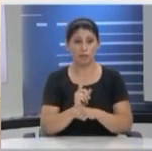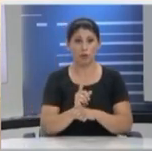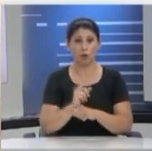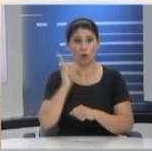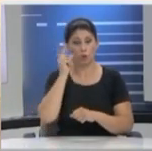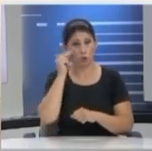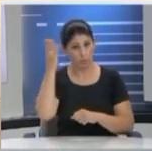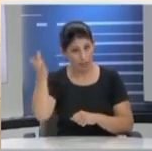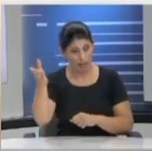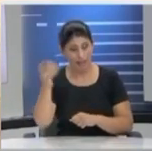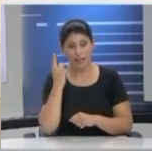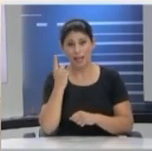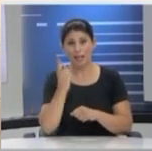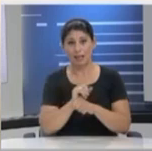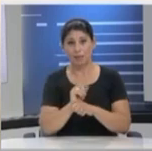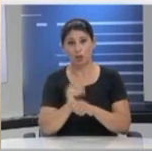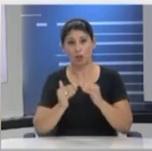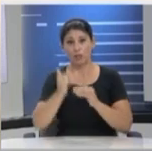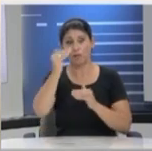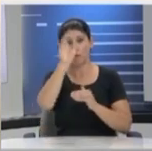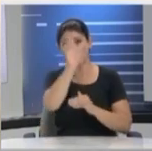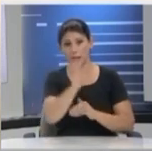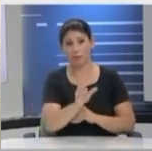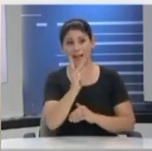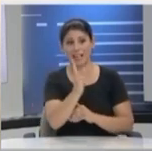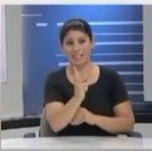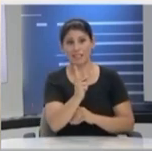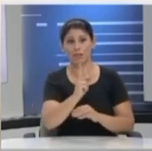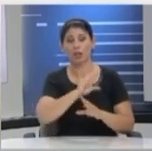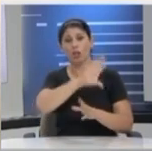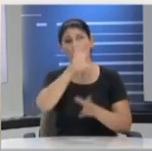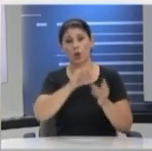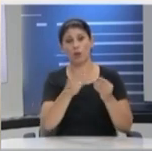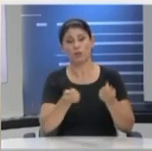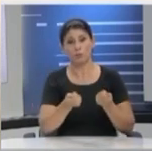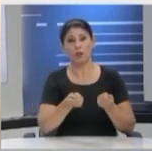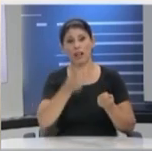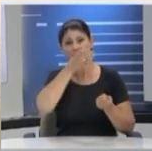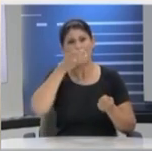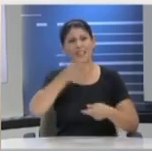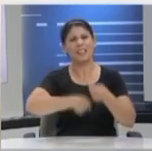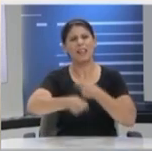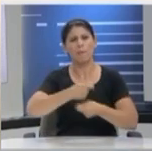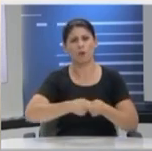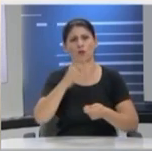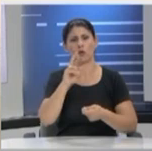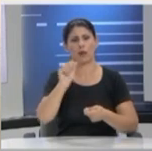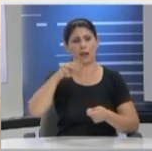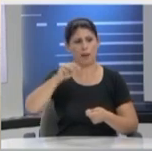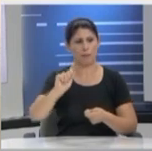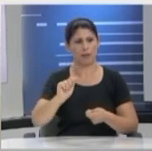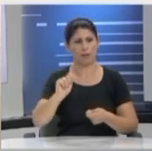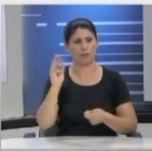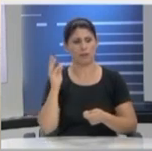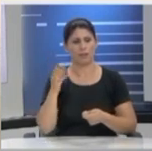λεπτό για το Σκοπιανό, ένα λεπτό για τη Βόρειο Ήπειρο ή τον Κατσίφα και όλα αυτά που κάνει ο Ράμα, ο Ναρκέμπορος και 39 λεπτά